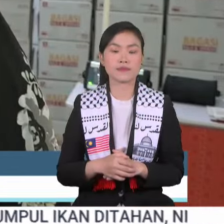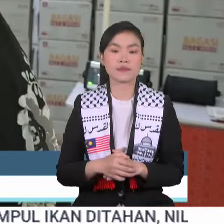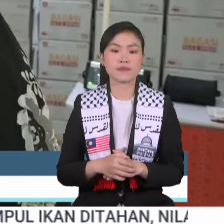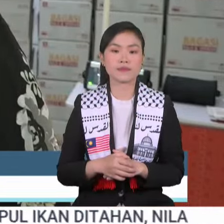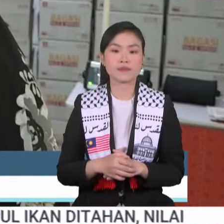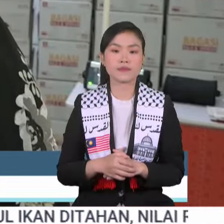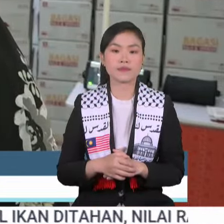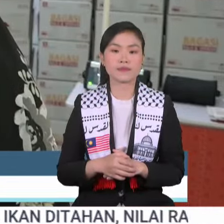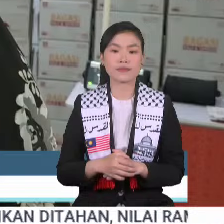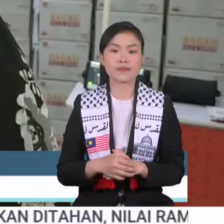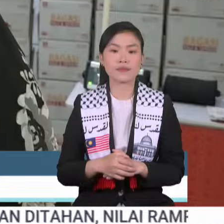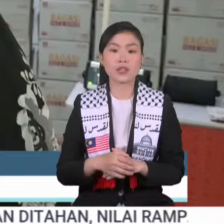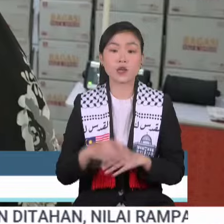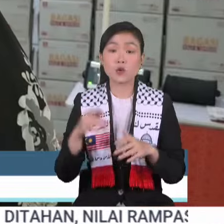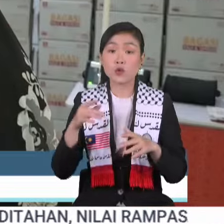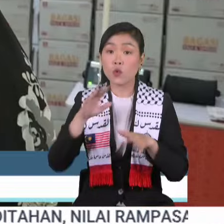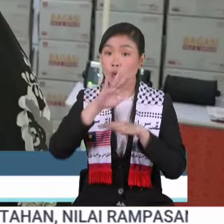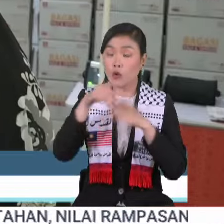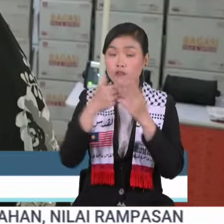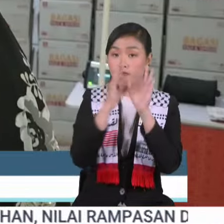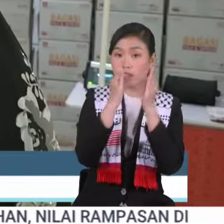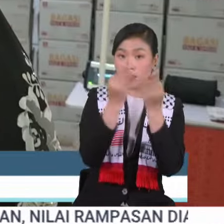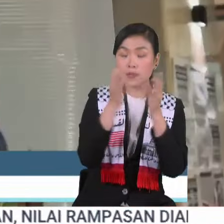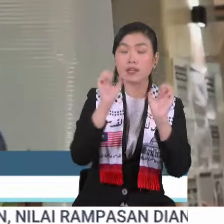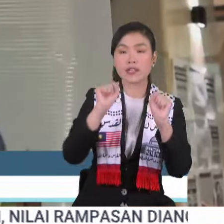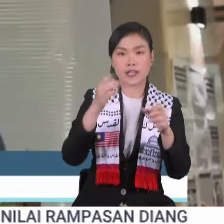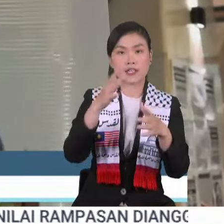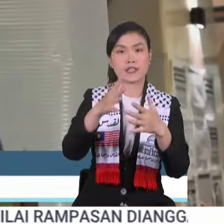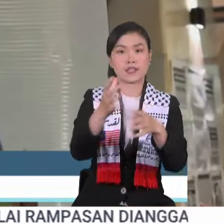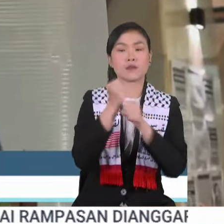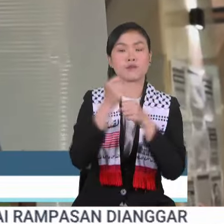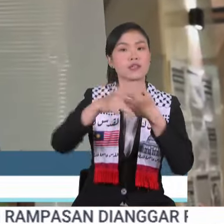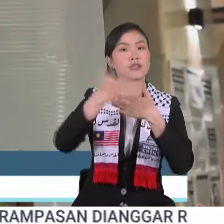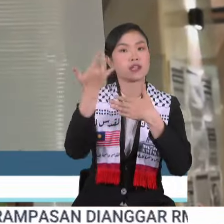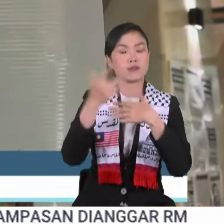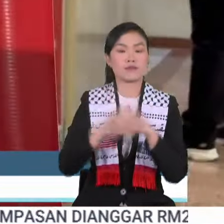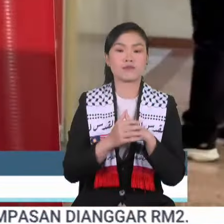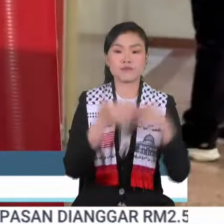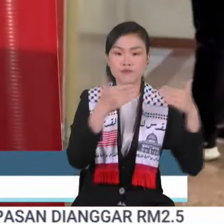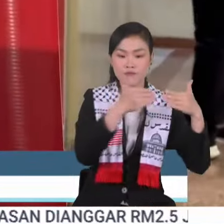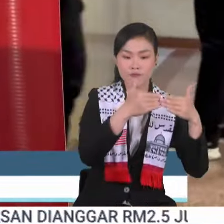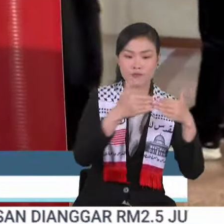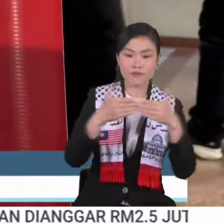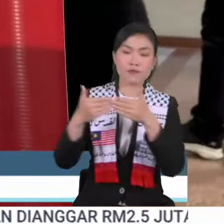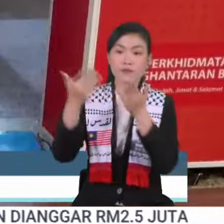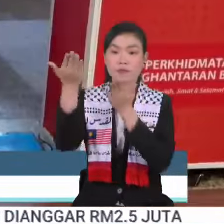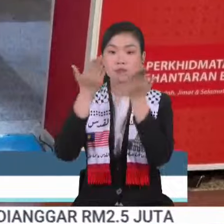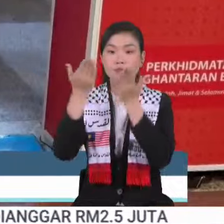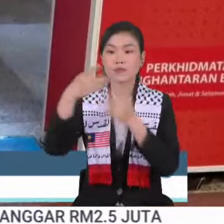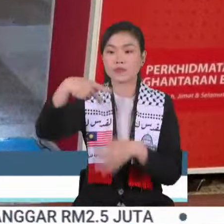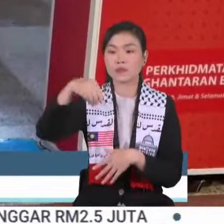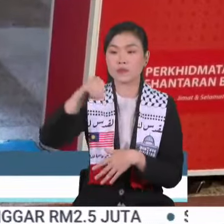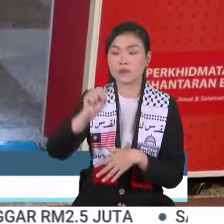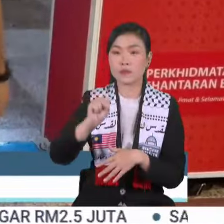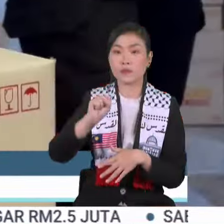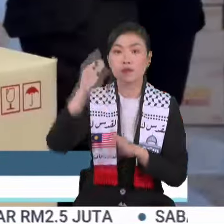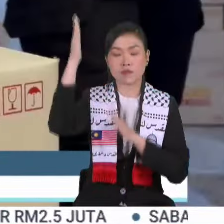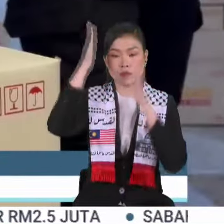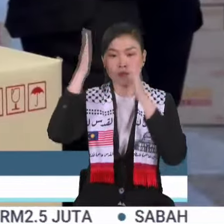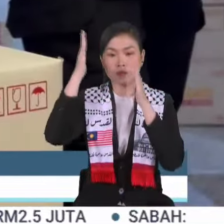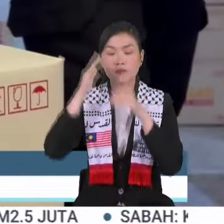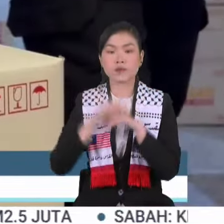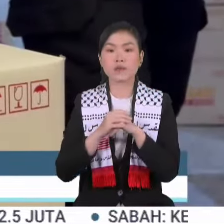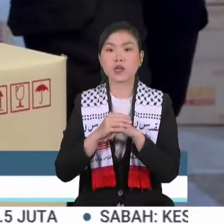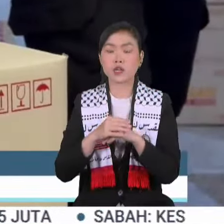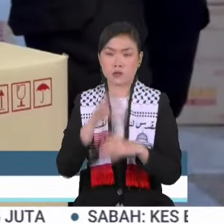haji ni di sini lah. Jadi keluarga pun boleh dapat awal. Kesinambungan perkhidmatan bagasi haji yang dikendalikan